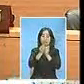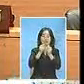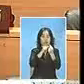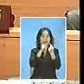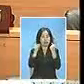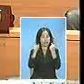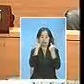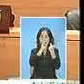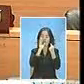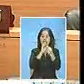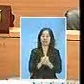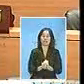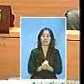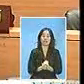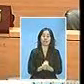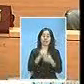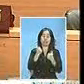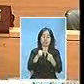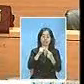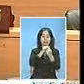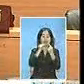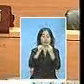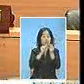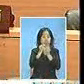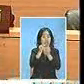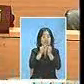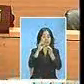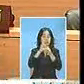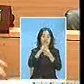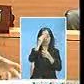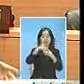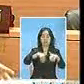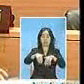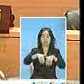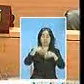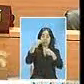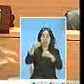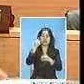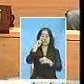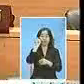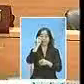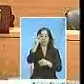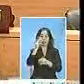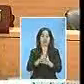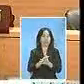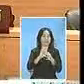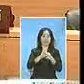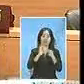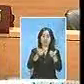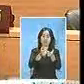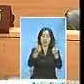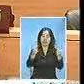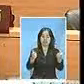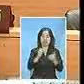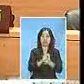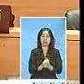ฮะนี่กำลังจะชี้แจงว่าหลักการเลือกท้องถิ่นให้ซ้ำวาระได้ก็ไม่จริงเพราะคนละหลักการครับต